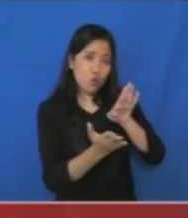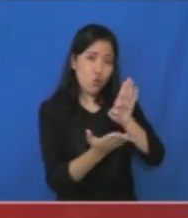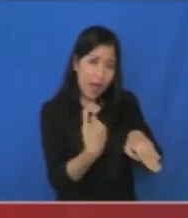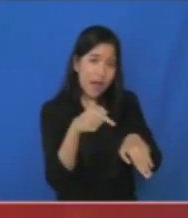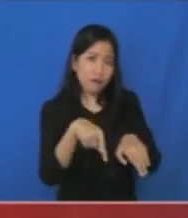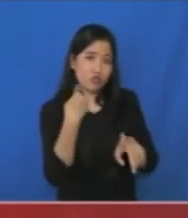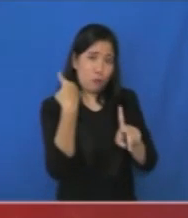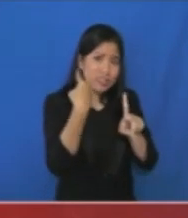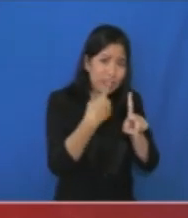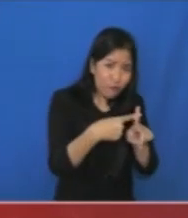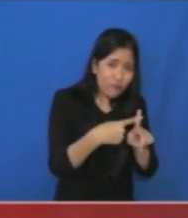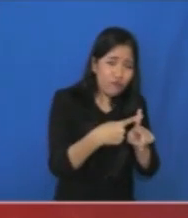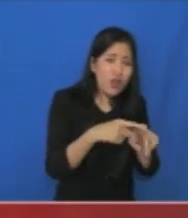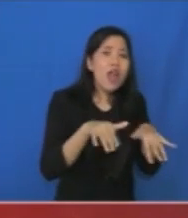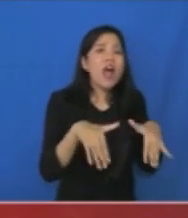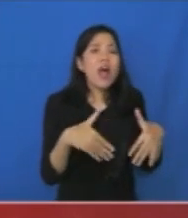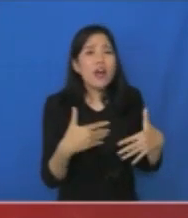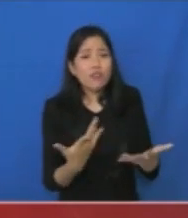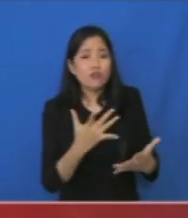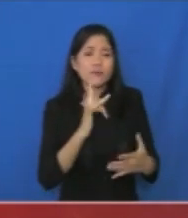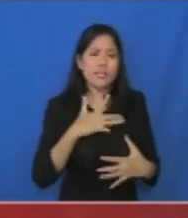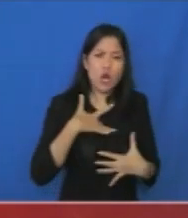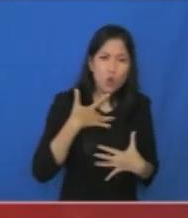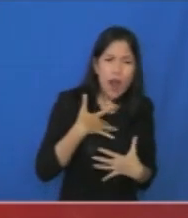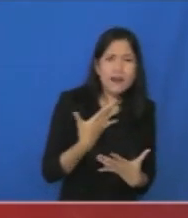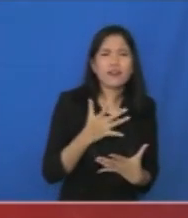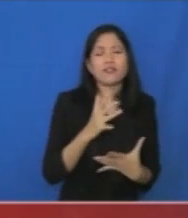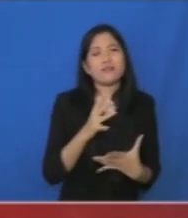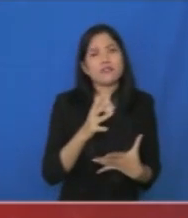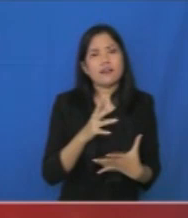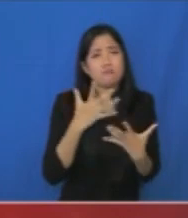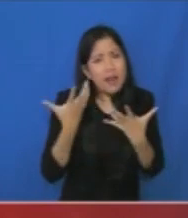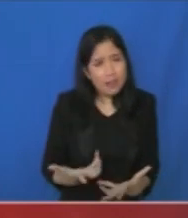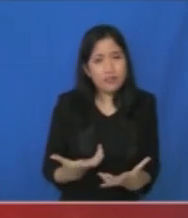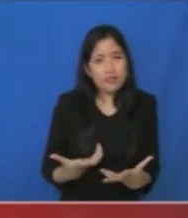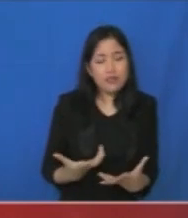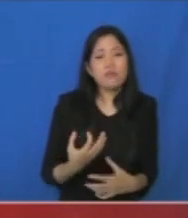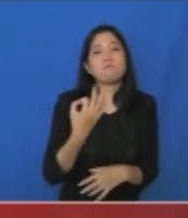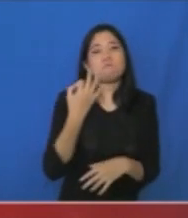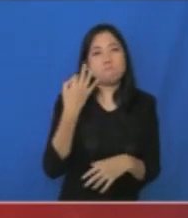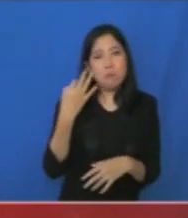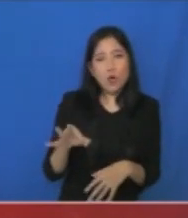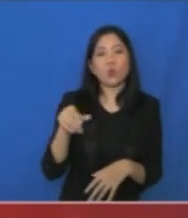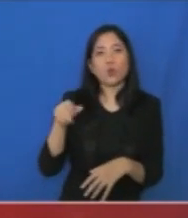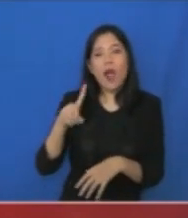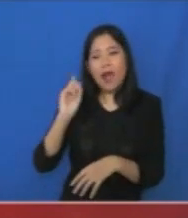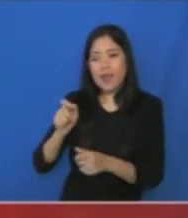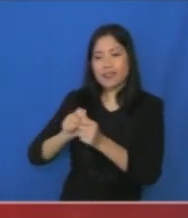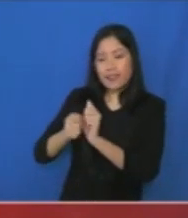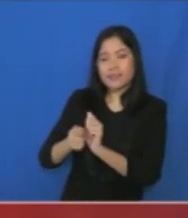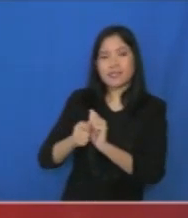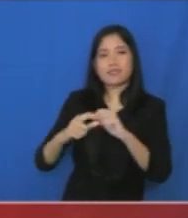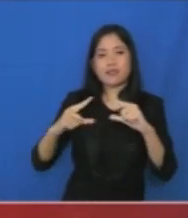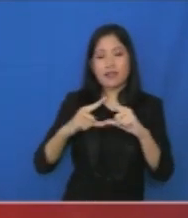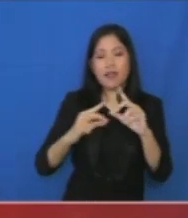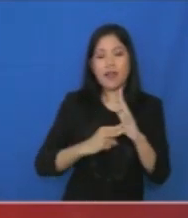positif atau keluhan klinis semakin memberat baru kita laksanakan pemeriksaan antigen